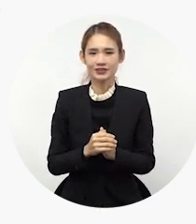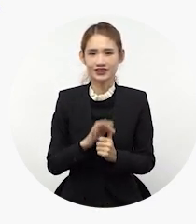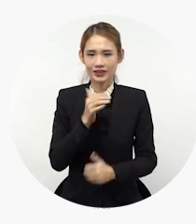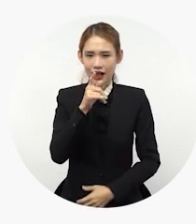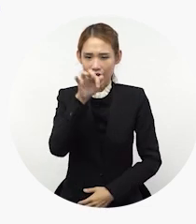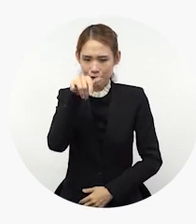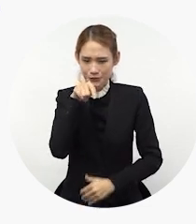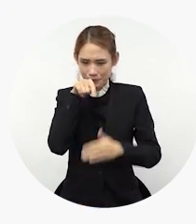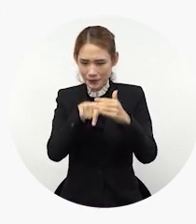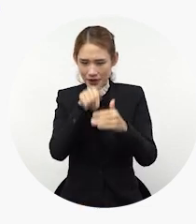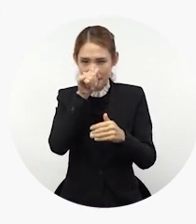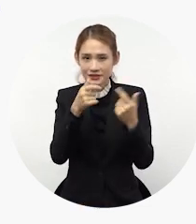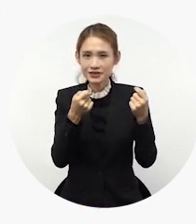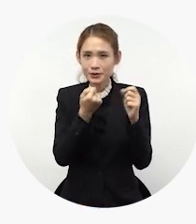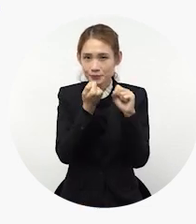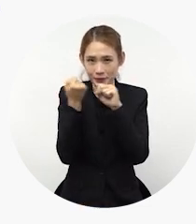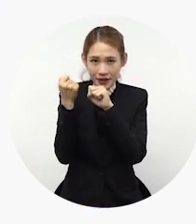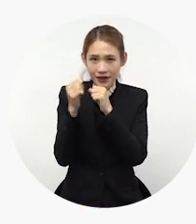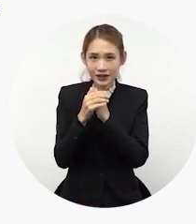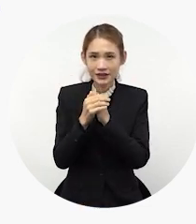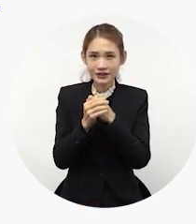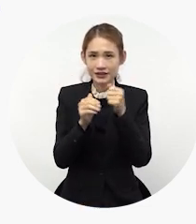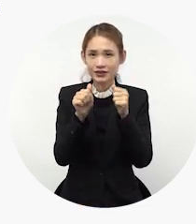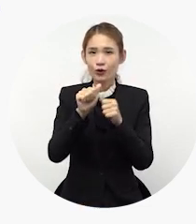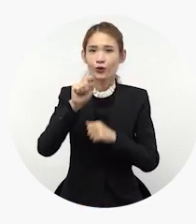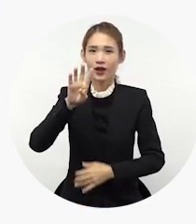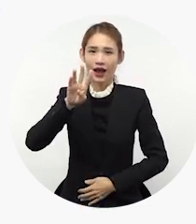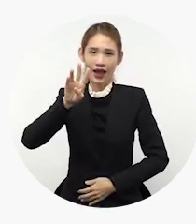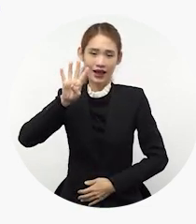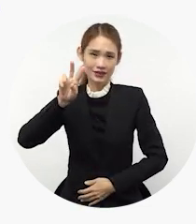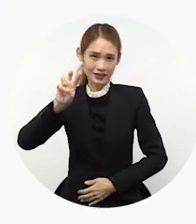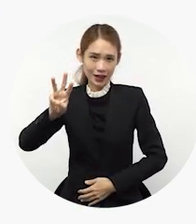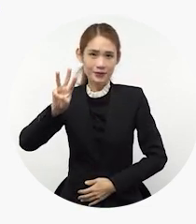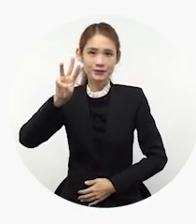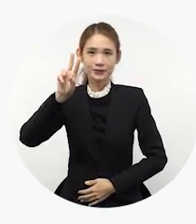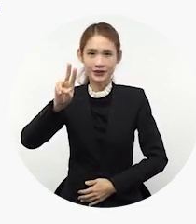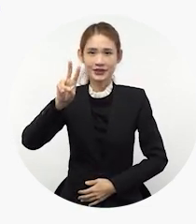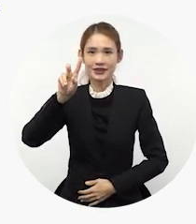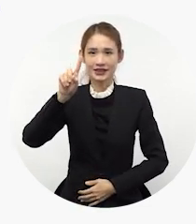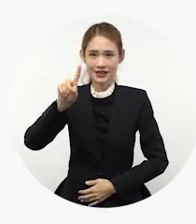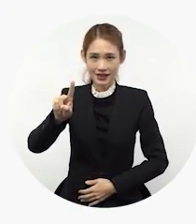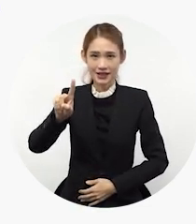네. 저희 이 함정을 잘 피하셔야 돼요, 여러분. 자, 카운트다운 시작합니다.